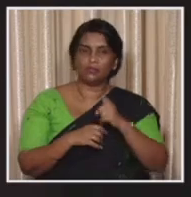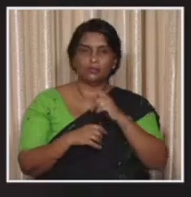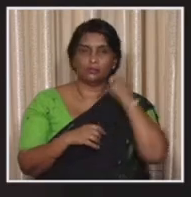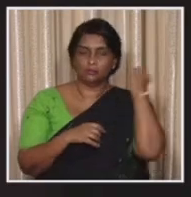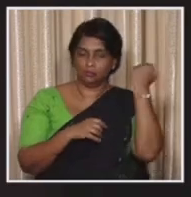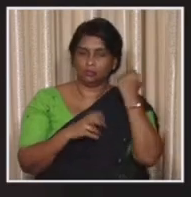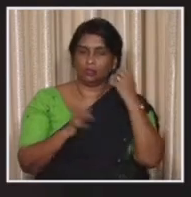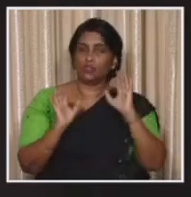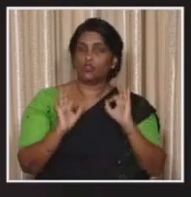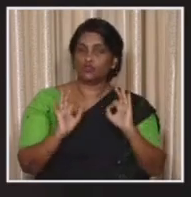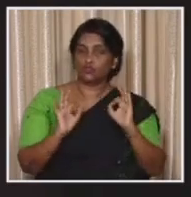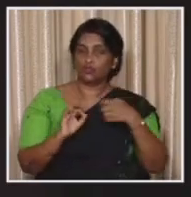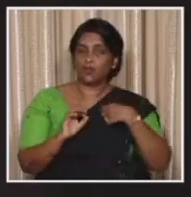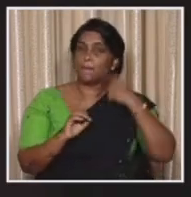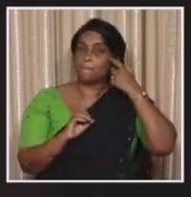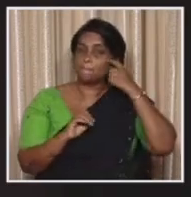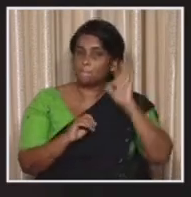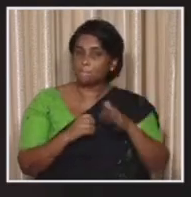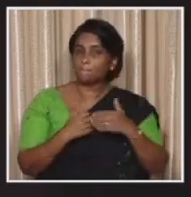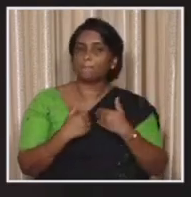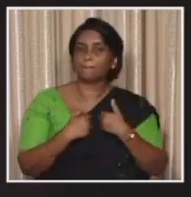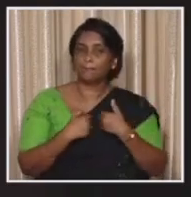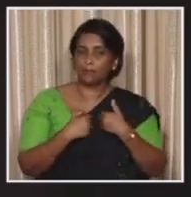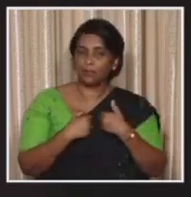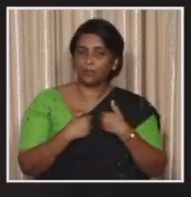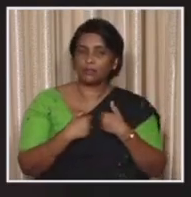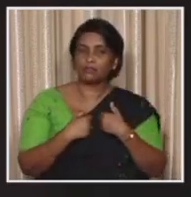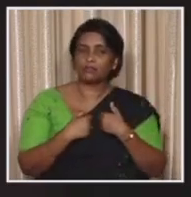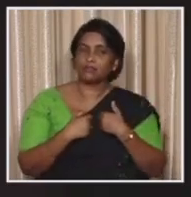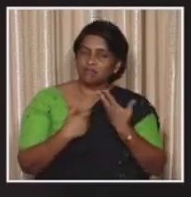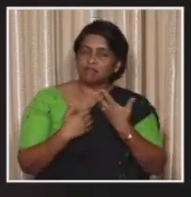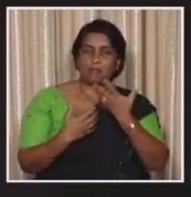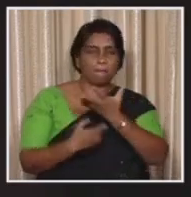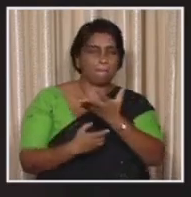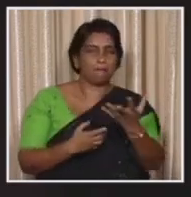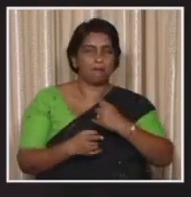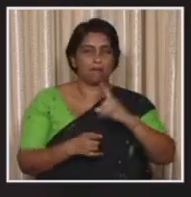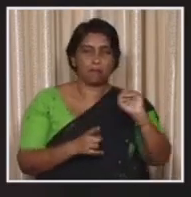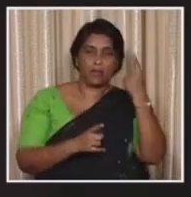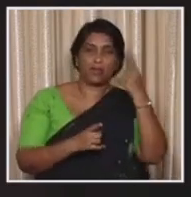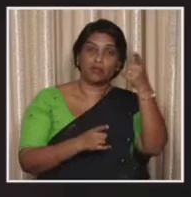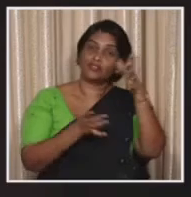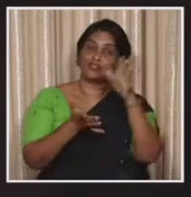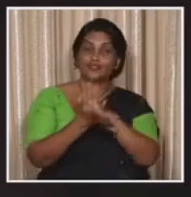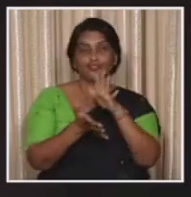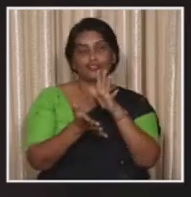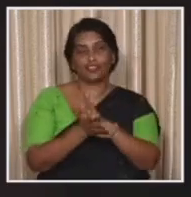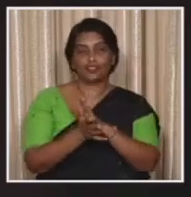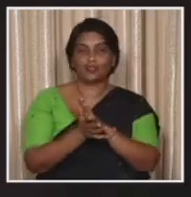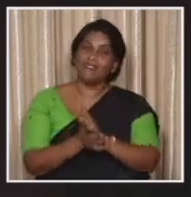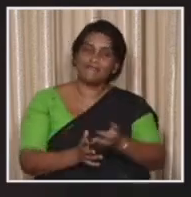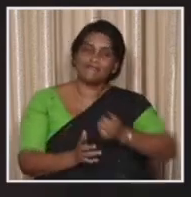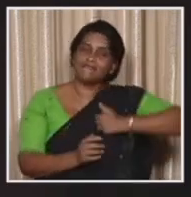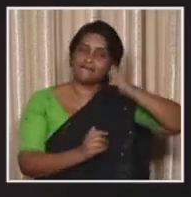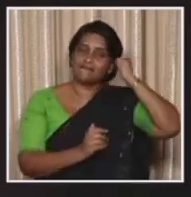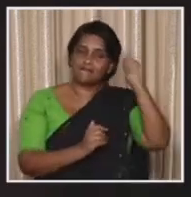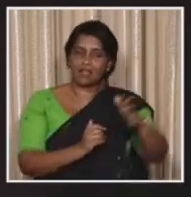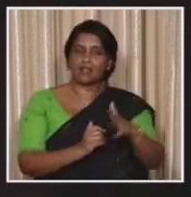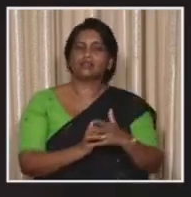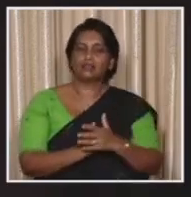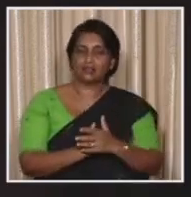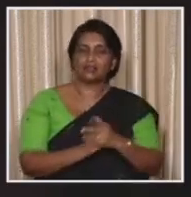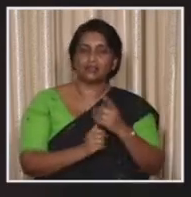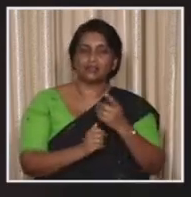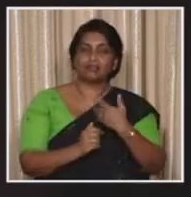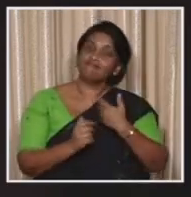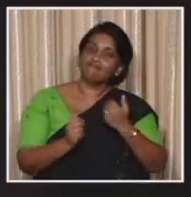කතාකරන්න බලාපොරොත්තුෙන් හිටියත් බලෙන් උදුරගෙන ඔබතුමාලා සතුටු ඇති විපක්ෂයට හොඳ ෂොට් එකක් දුන්නා කියලා මම දැක්කයි කියනවා